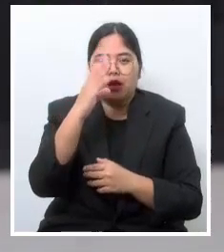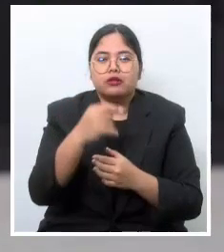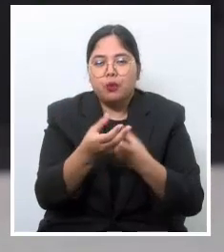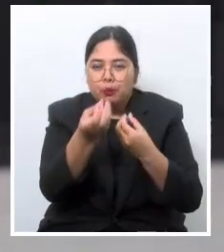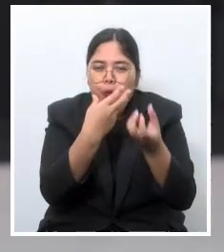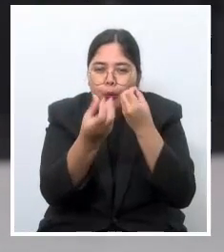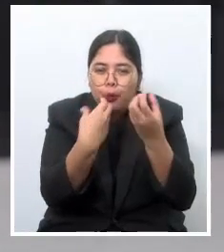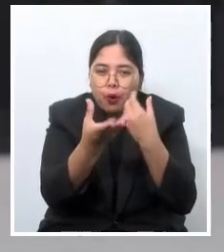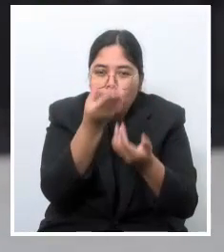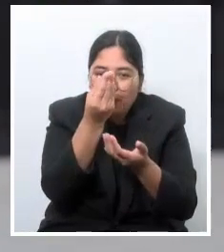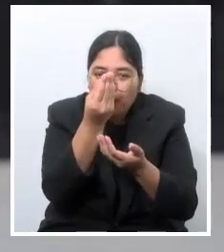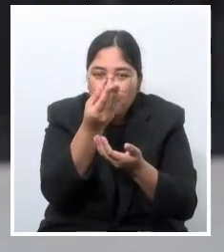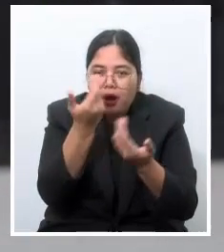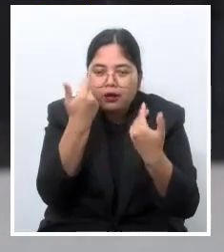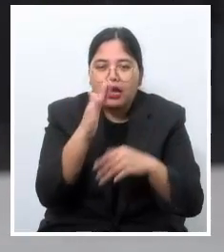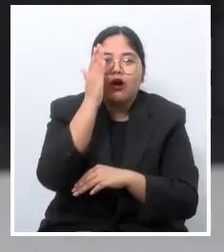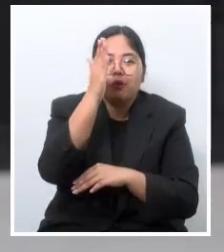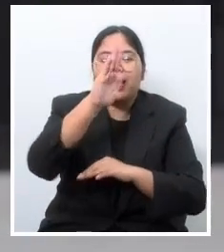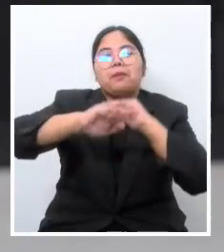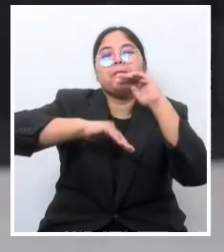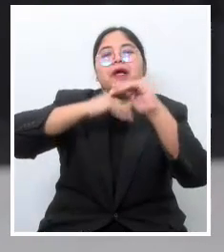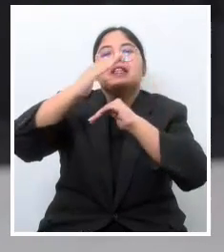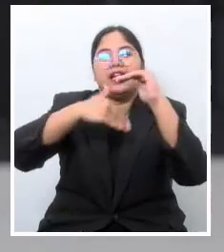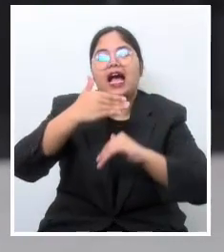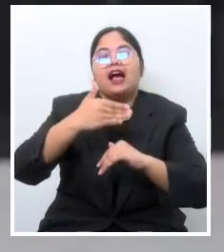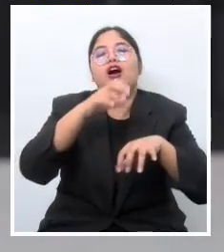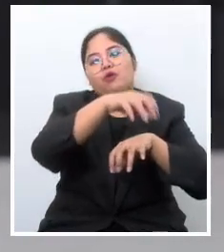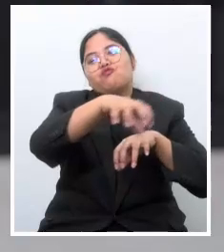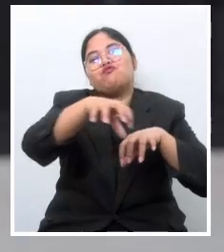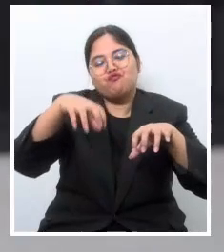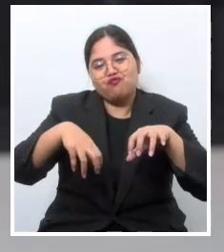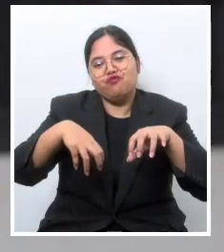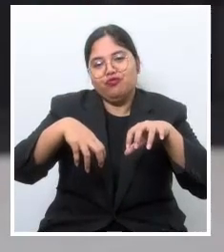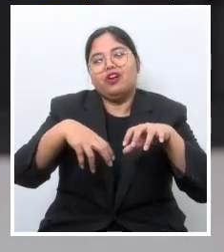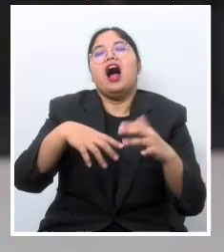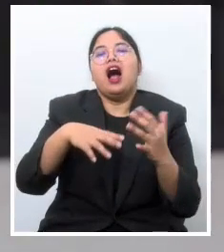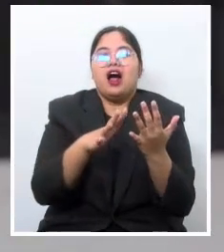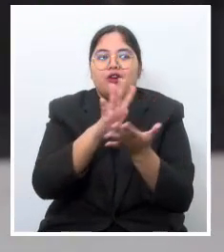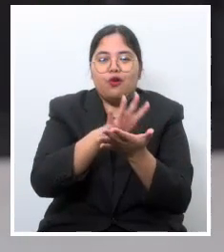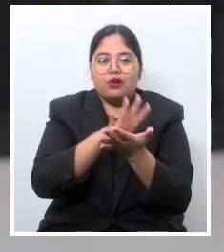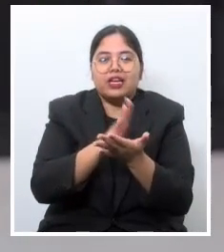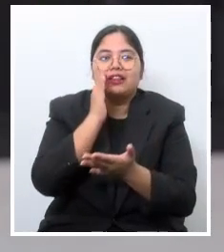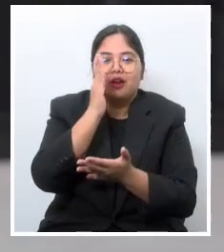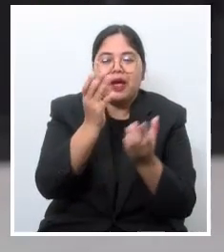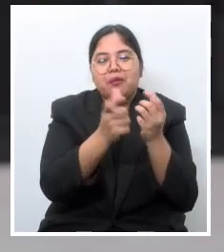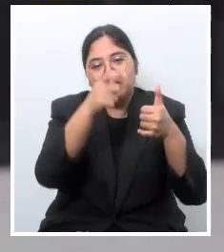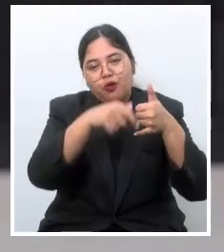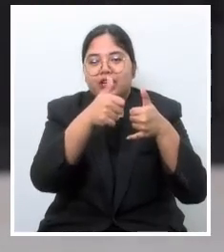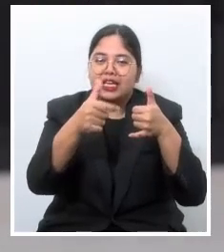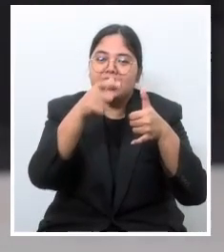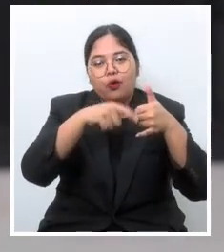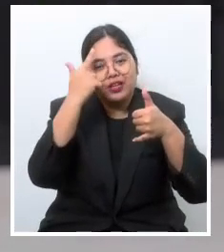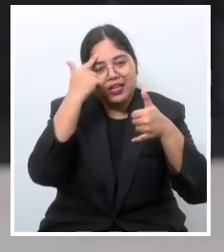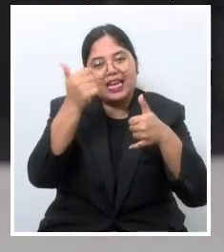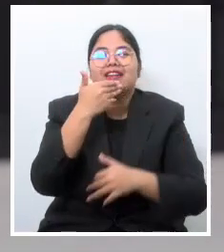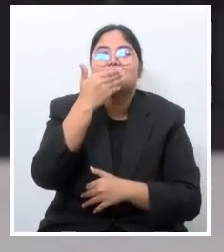พัฒนาโรงเรียนไทยรัฐวิทยาแล้วก็ลูกๆของไทยรัฐวิทยาให้เป็นคนดีคนเก่งต่อไปขอบคุณค่ะ